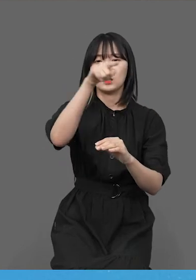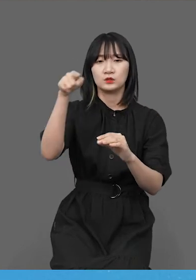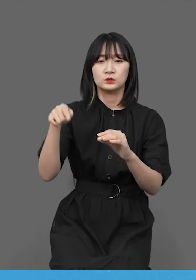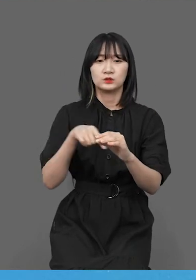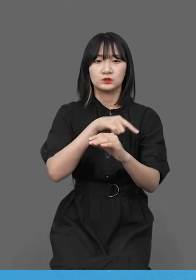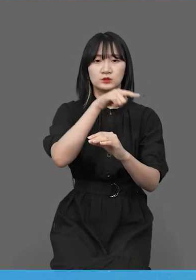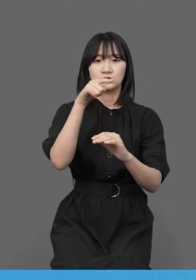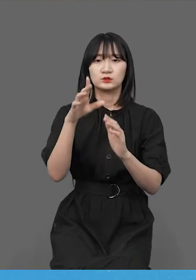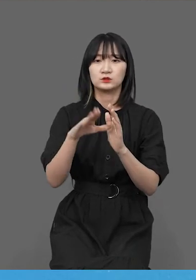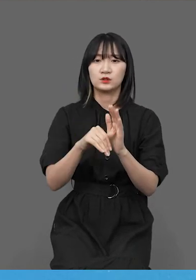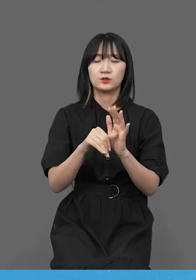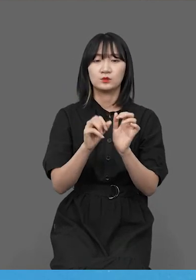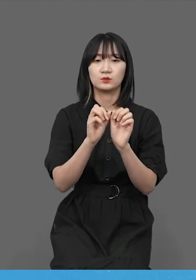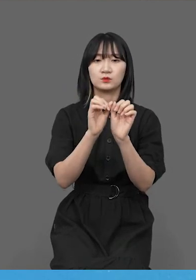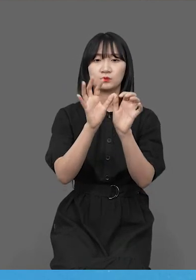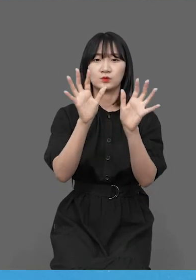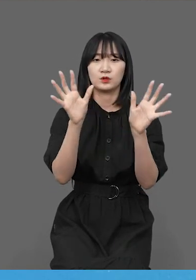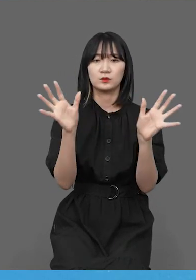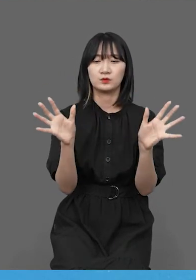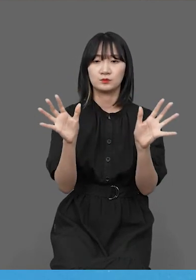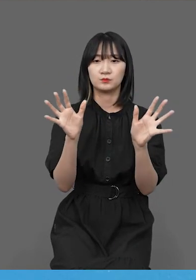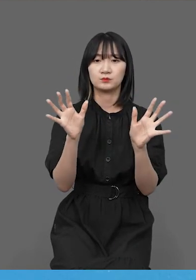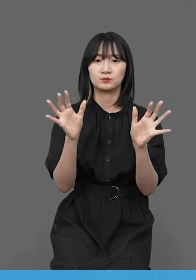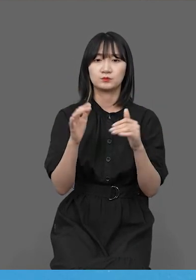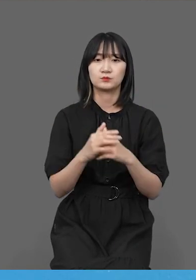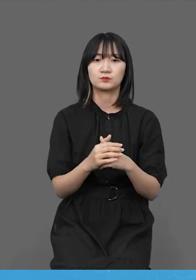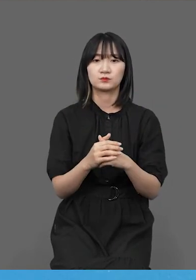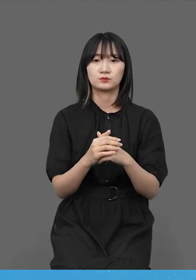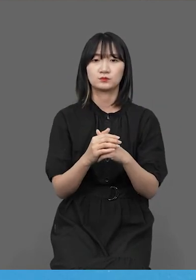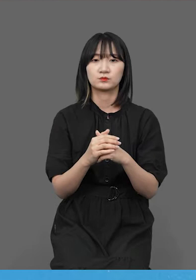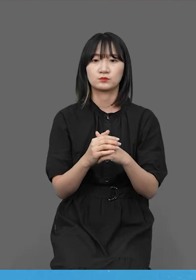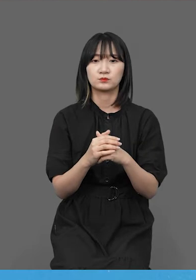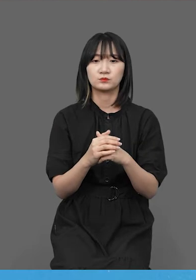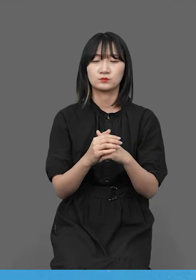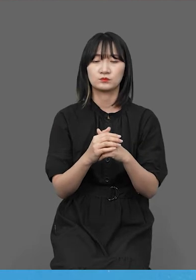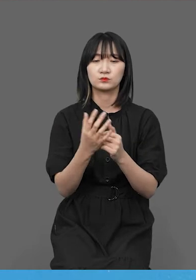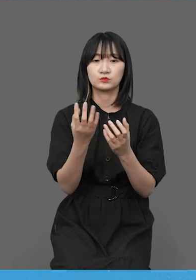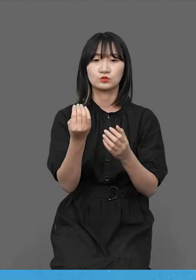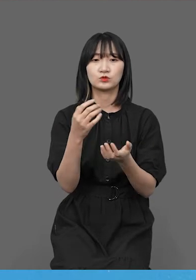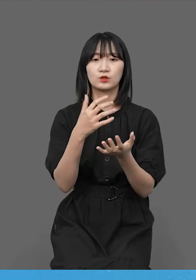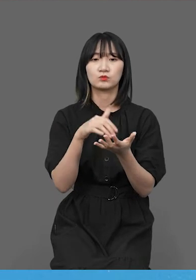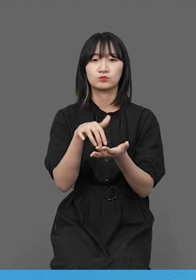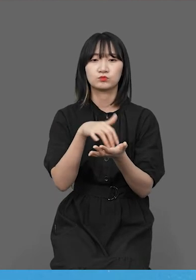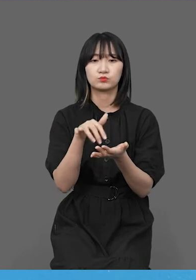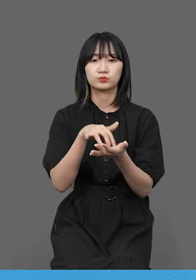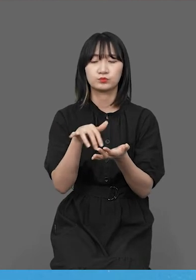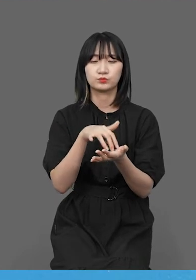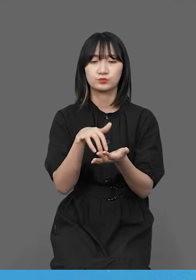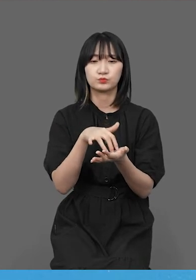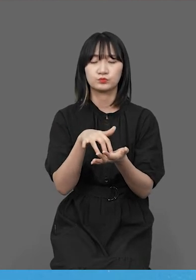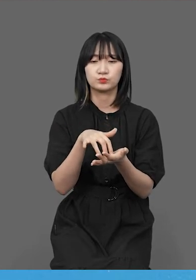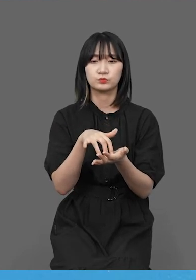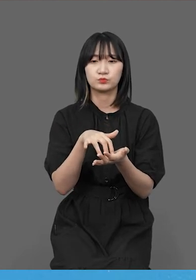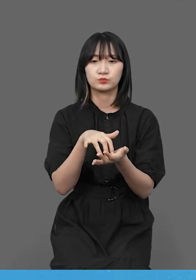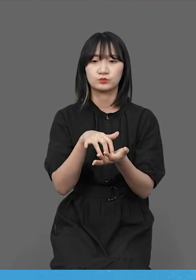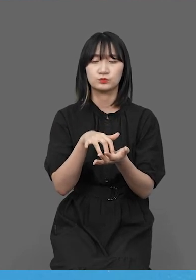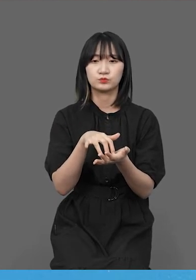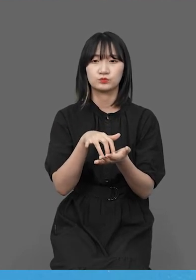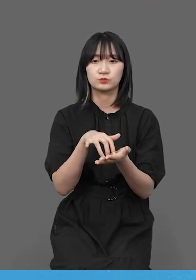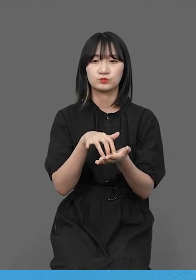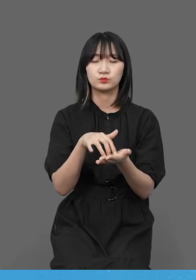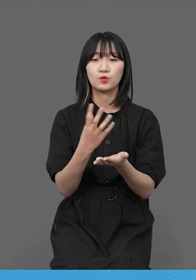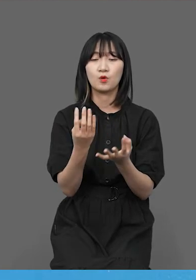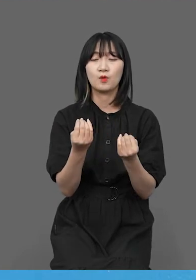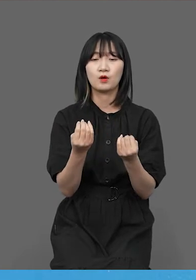때 꼽혀 있는 그 반지름, 꼽혀 있는 해바라기 씨의 숫자를 세다 보면 저기 보면 뭐